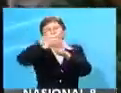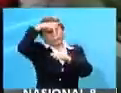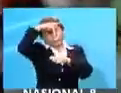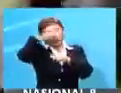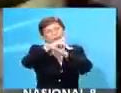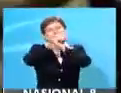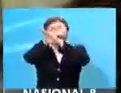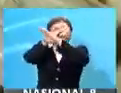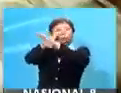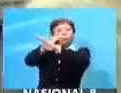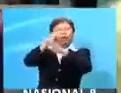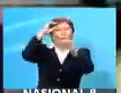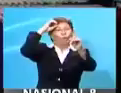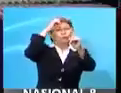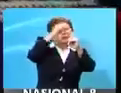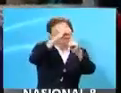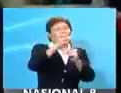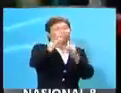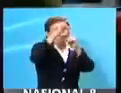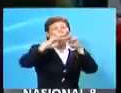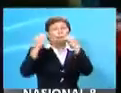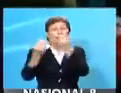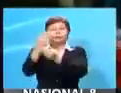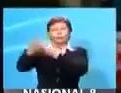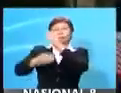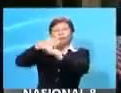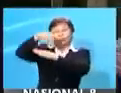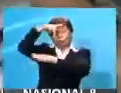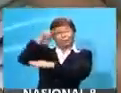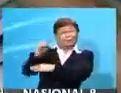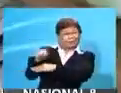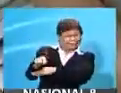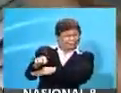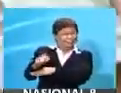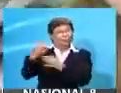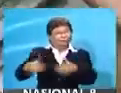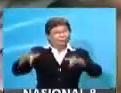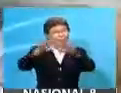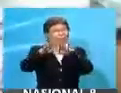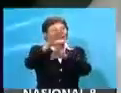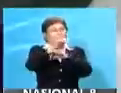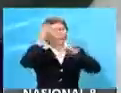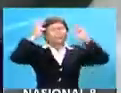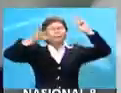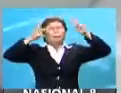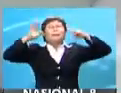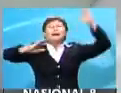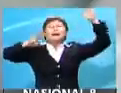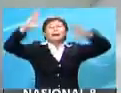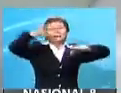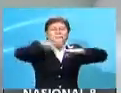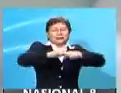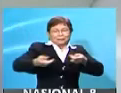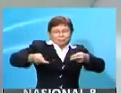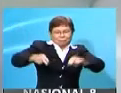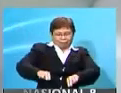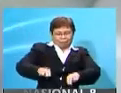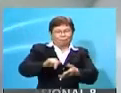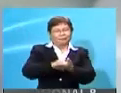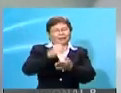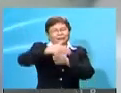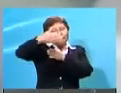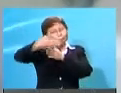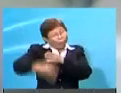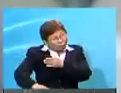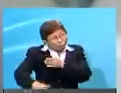dilindungi objektif utama masyarakat ini bagi memastikan kepentingan dan kebimbangan Malaysia ditandatangani